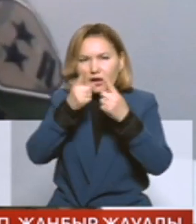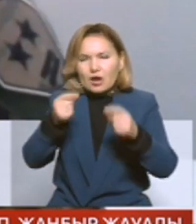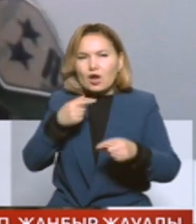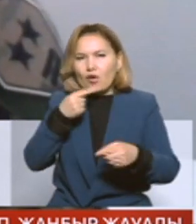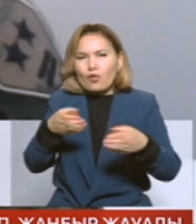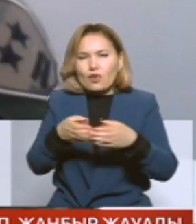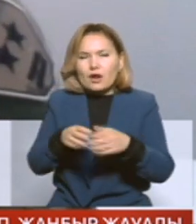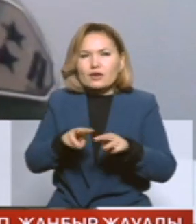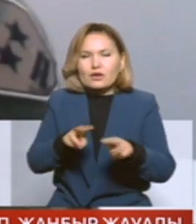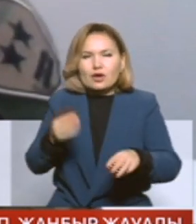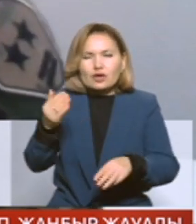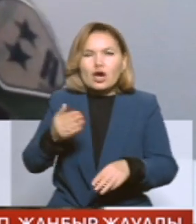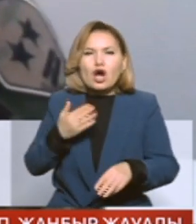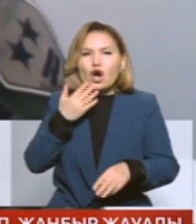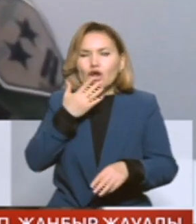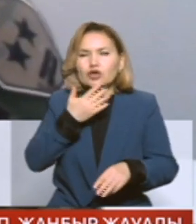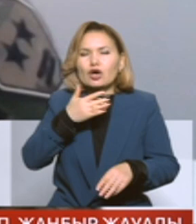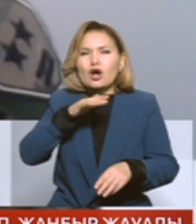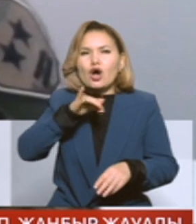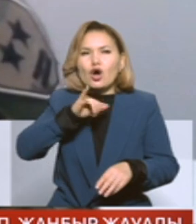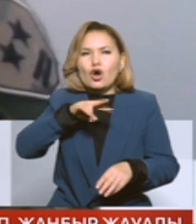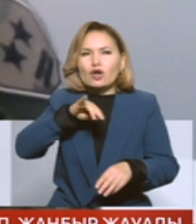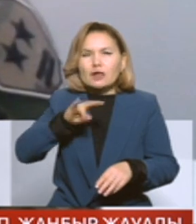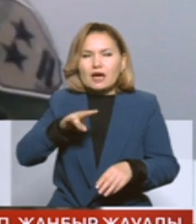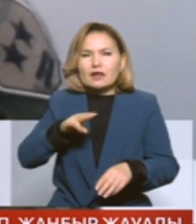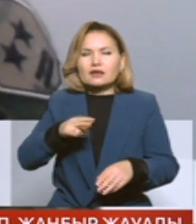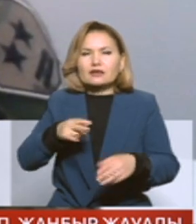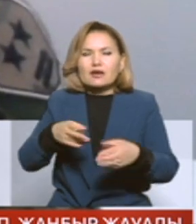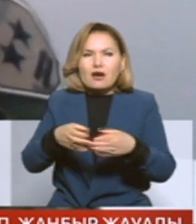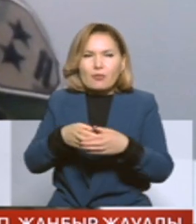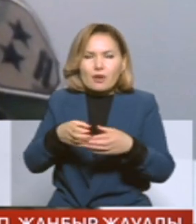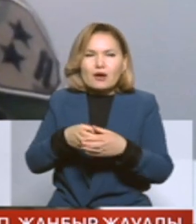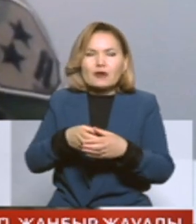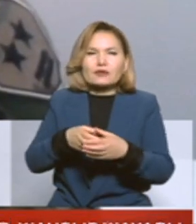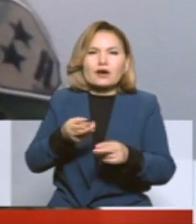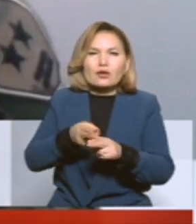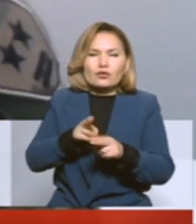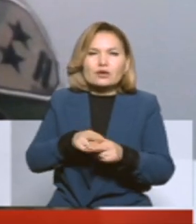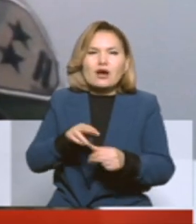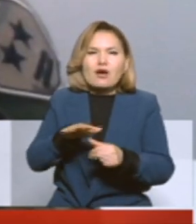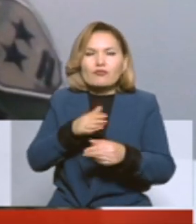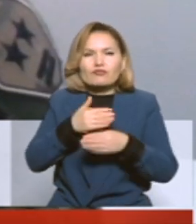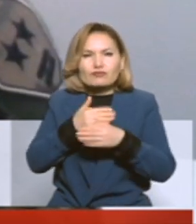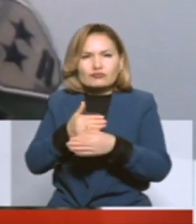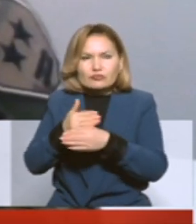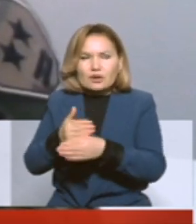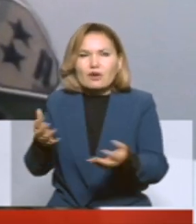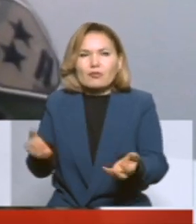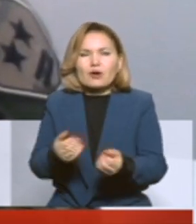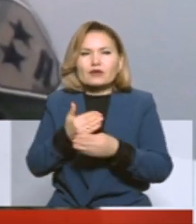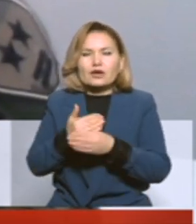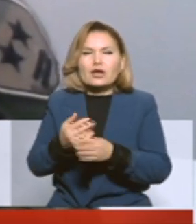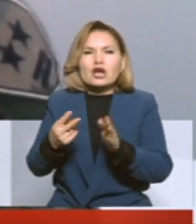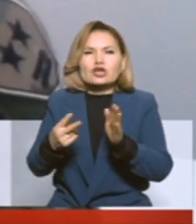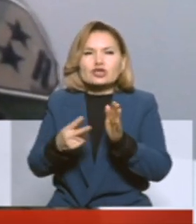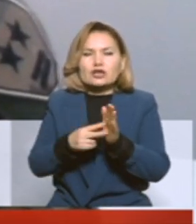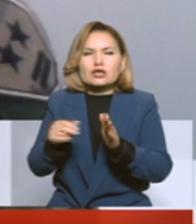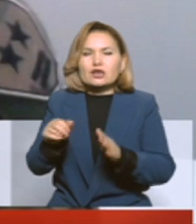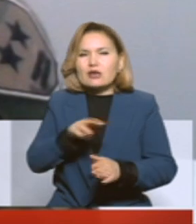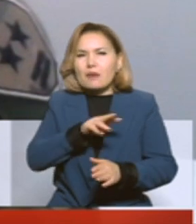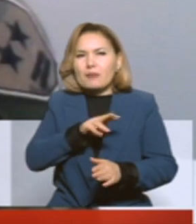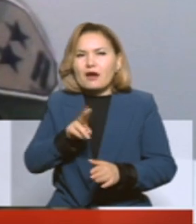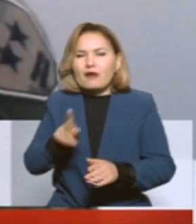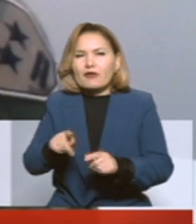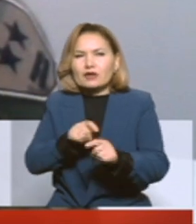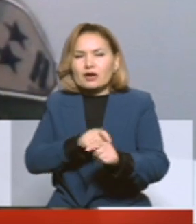министрлігі және Ұлттық Ұлан әуе кемелері құтқару жұмыстарын жалғастыруда. 7,5 миллионнан астам текше